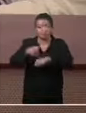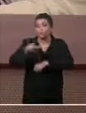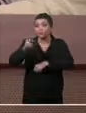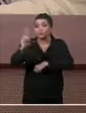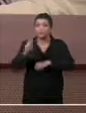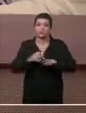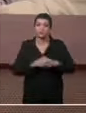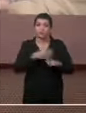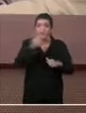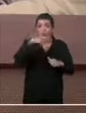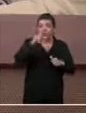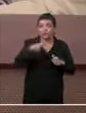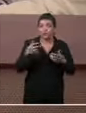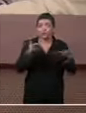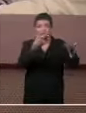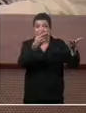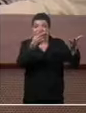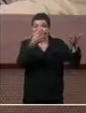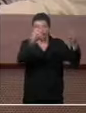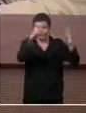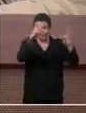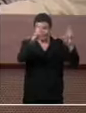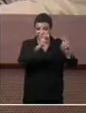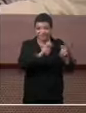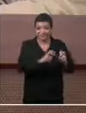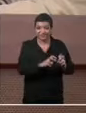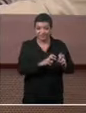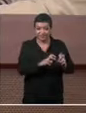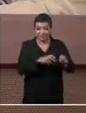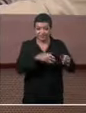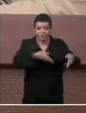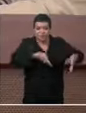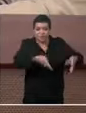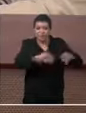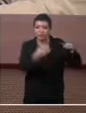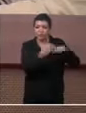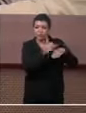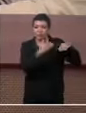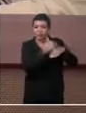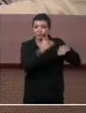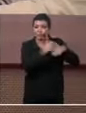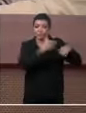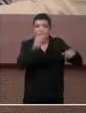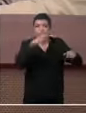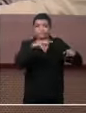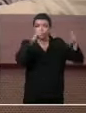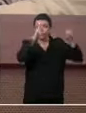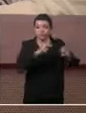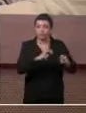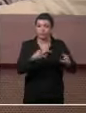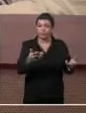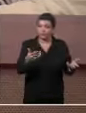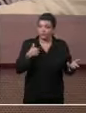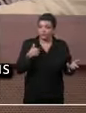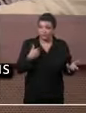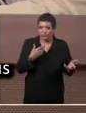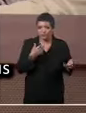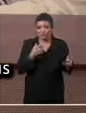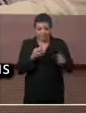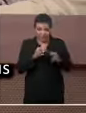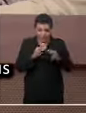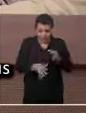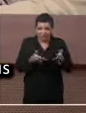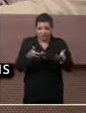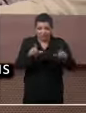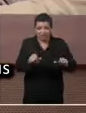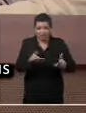la pollution de l'air de 30% sur les boulevards. Ça répond à un impératif sanitaire. Je pense qu'il est heureux de voir que les résultats sont là. Je tiens également